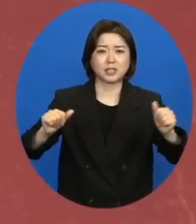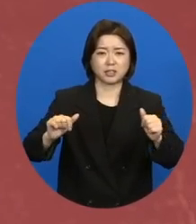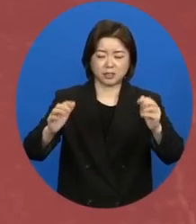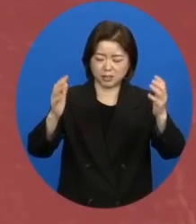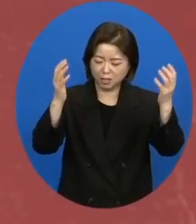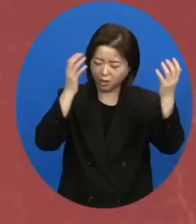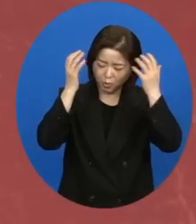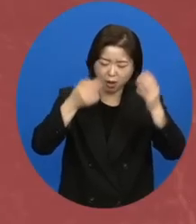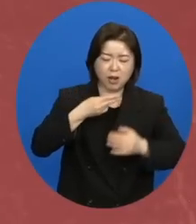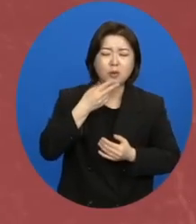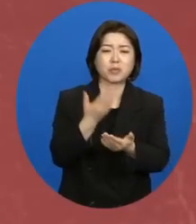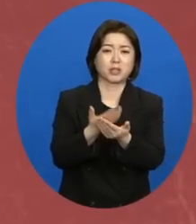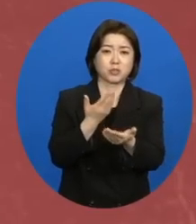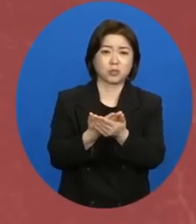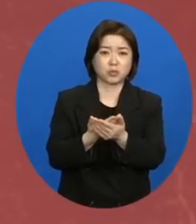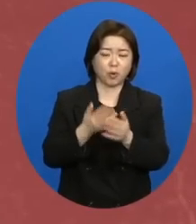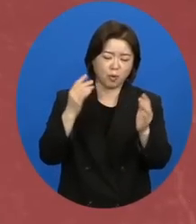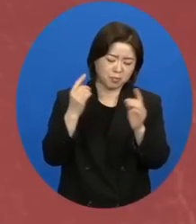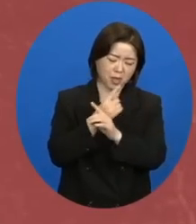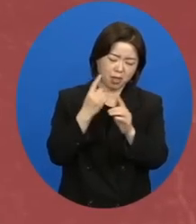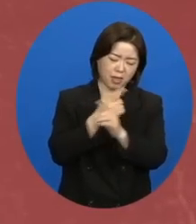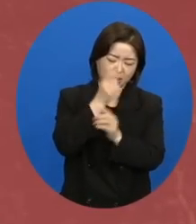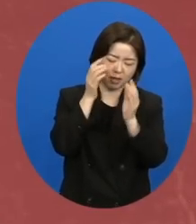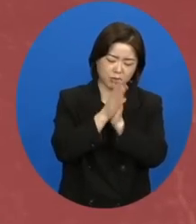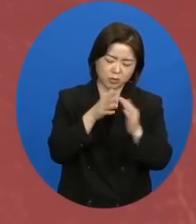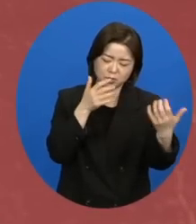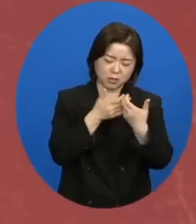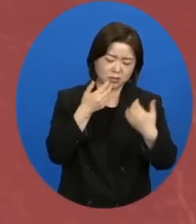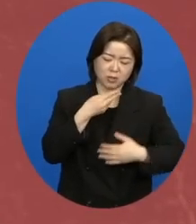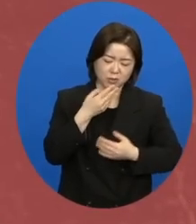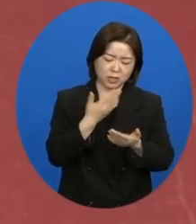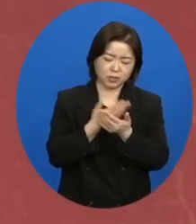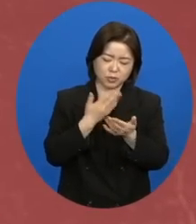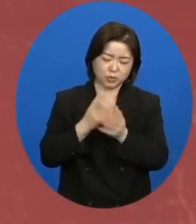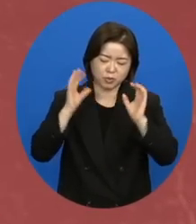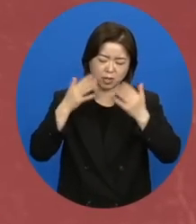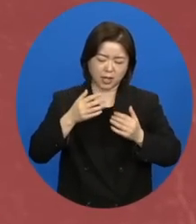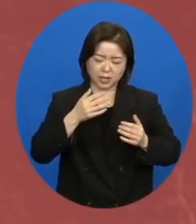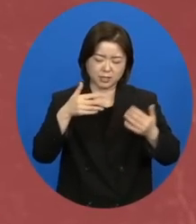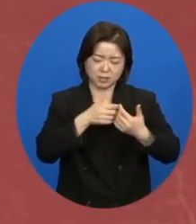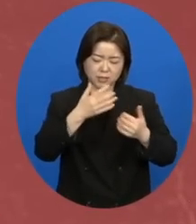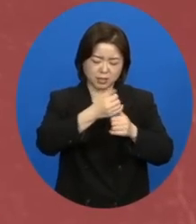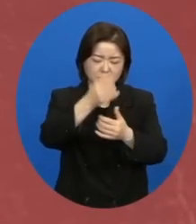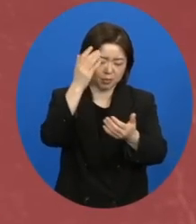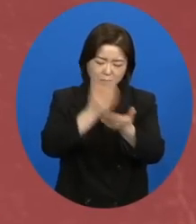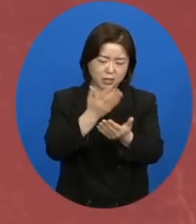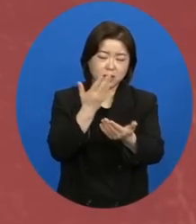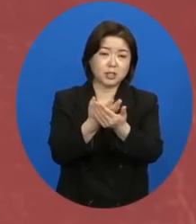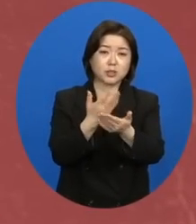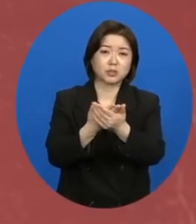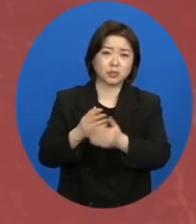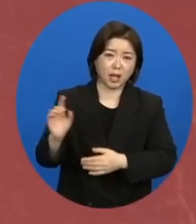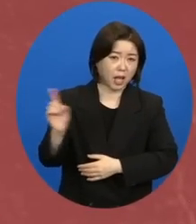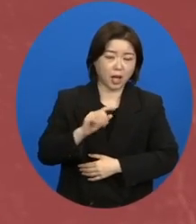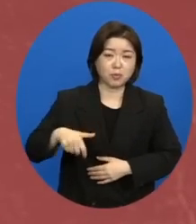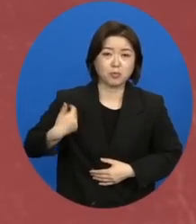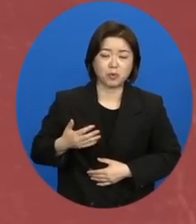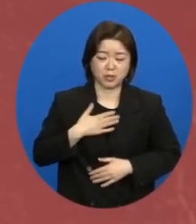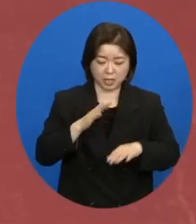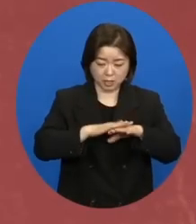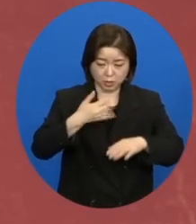없게 하시고 매일 기도하는 거는 전쟁이 없게 하시고 우리 아이들이 전쟁터에 끌려가지 않게 하시고 아무것도 모르는 내